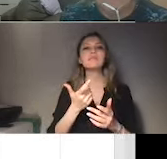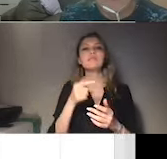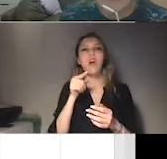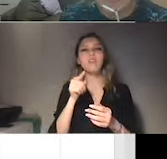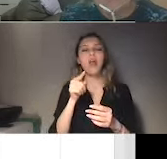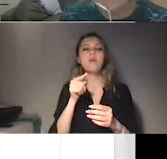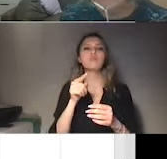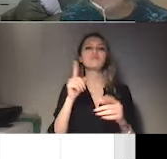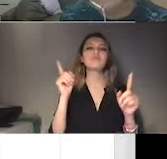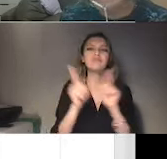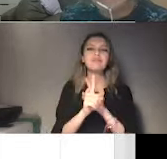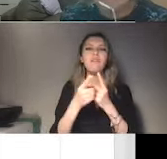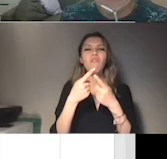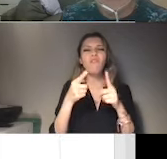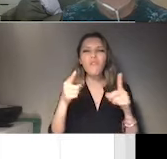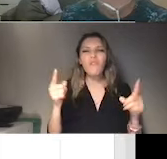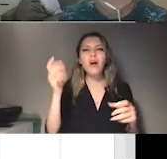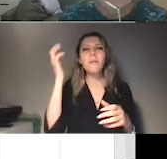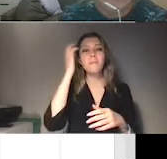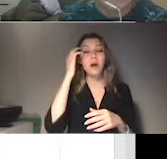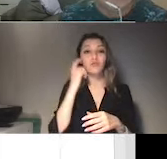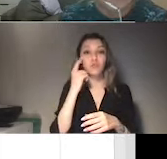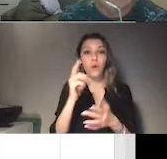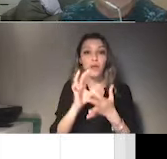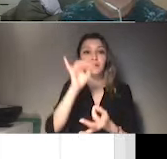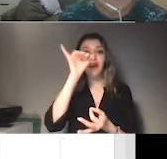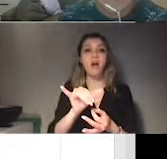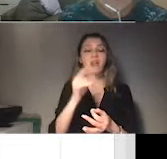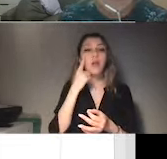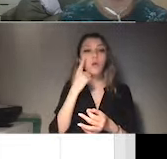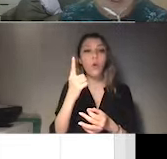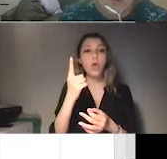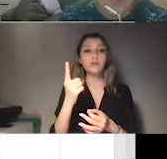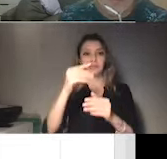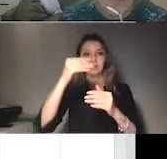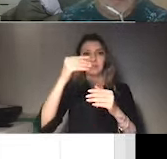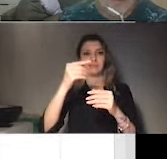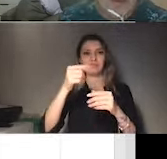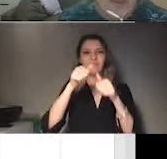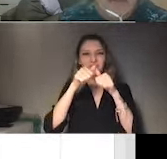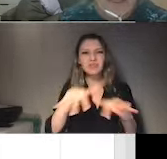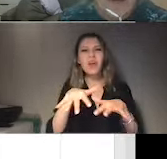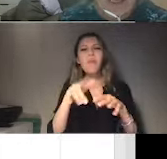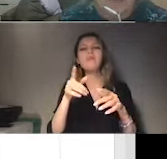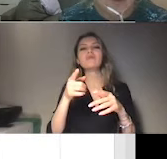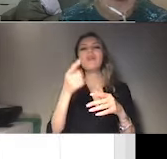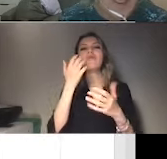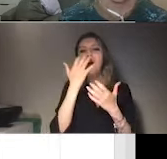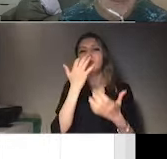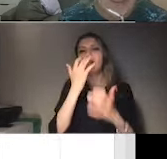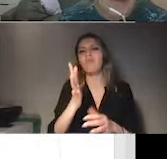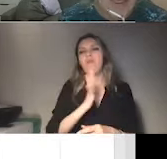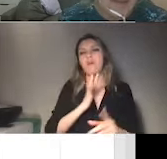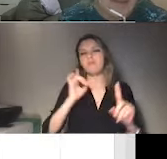sayıda başlık altında yani insan hakları başlığı altında pek çok tavsiye verilmiş